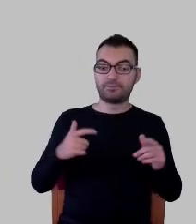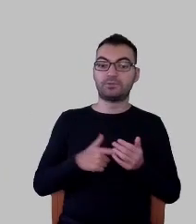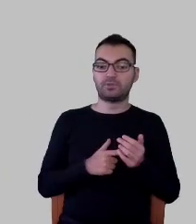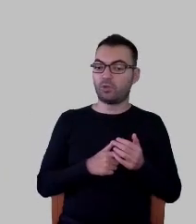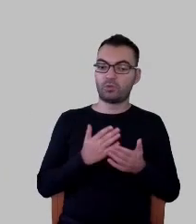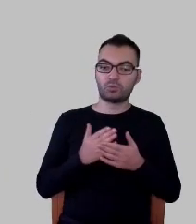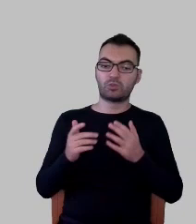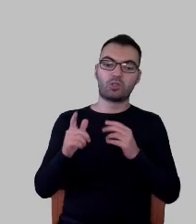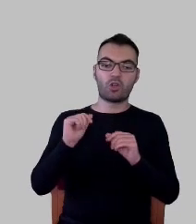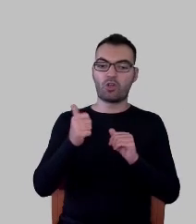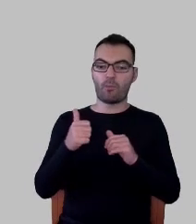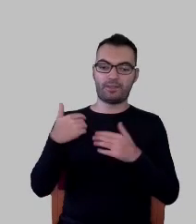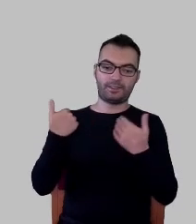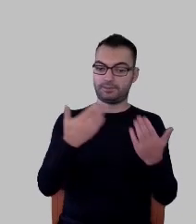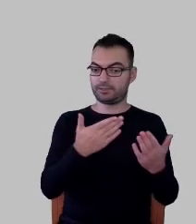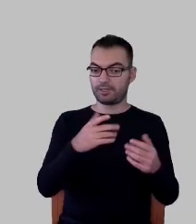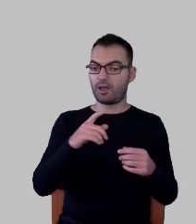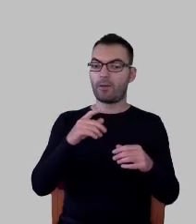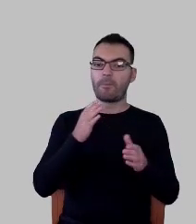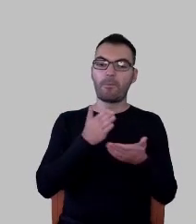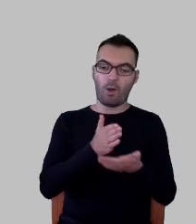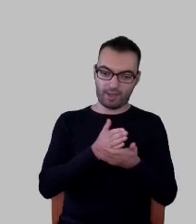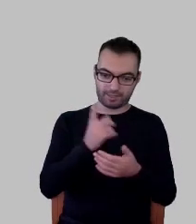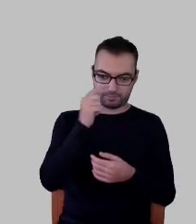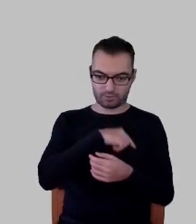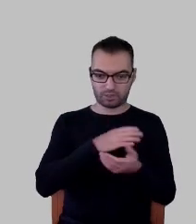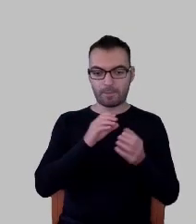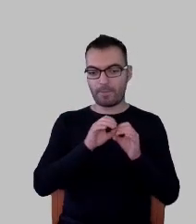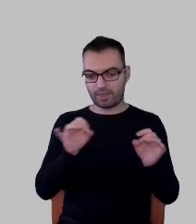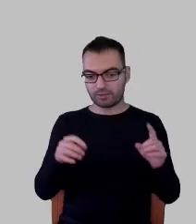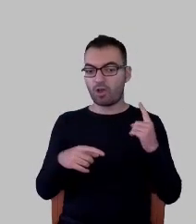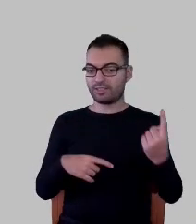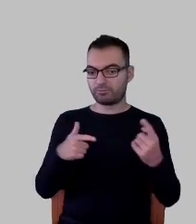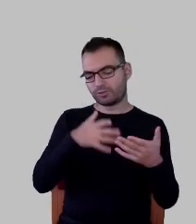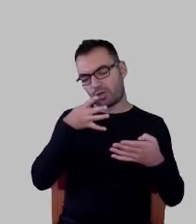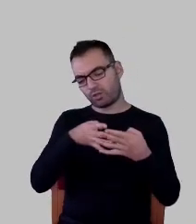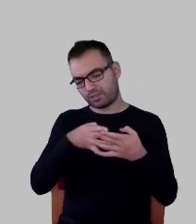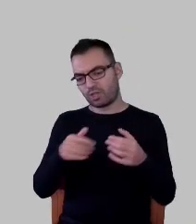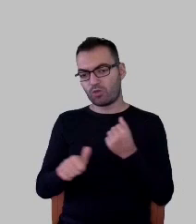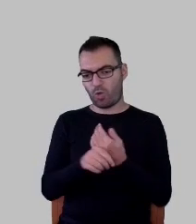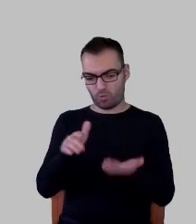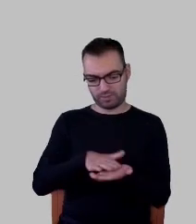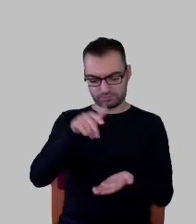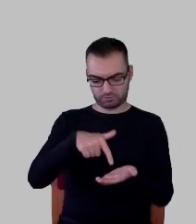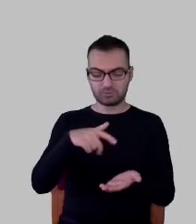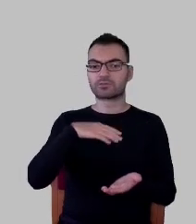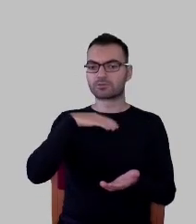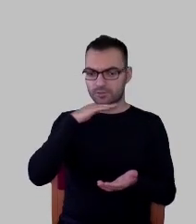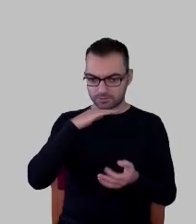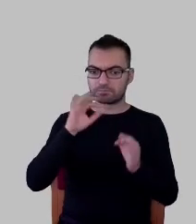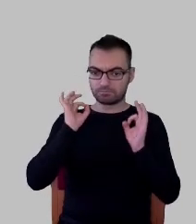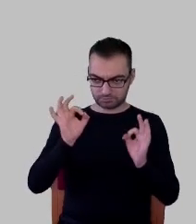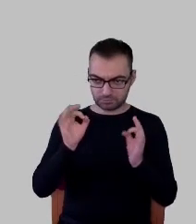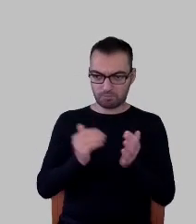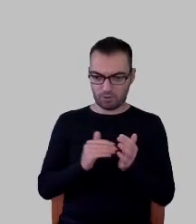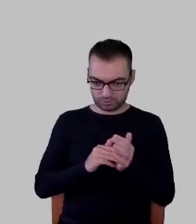kompetencji poradni psychologiczno-pedagogicznej należy ocena, czy ta dokumentacja zawiera tę